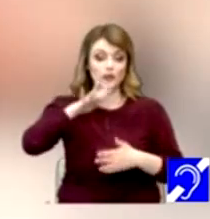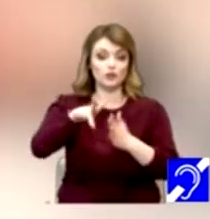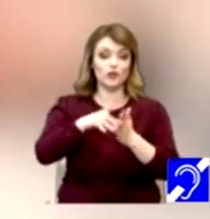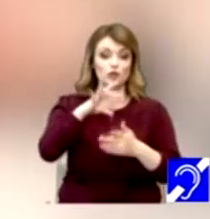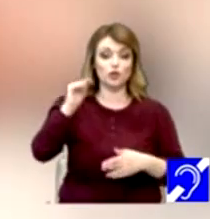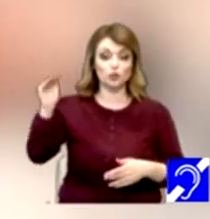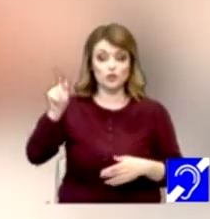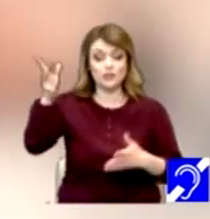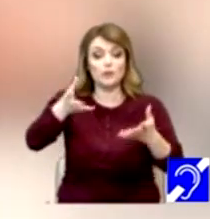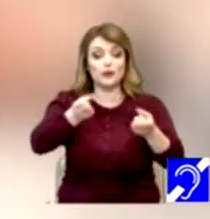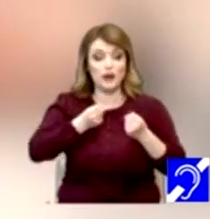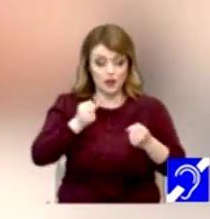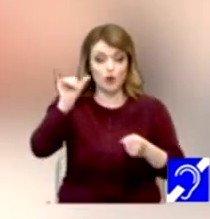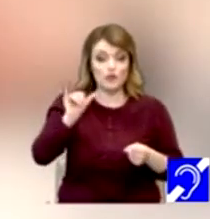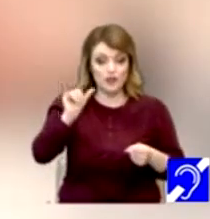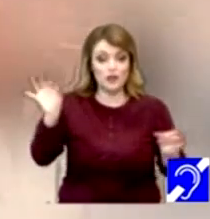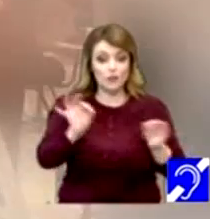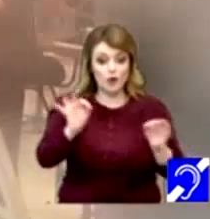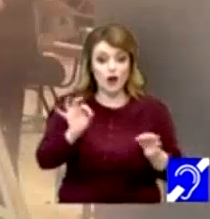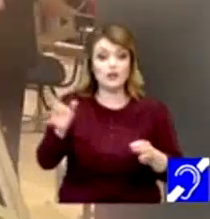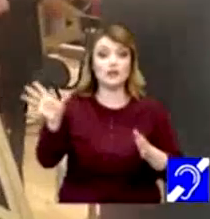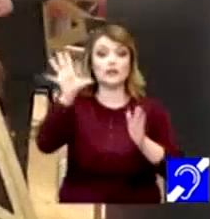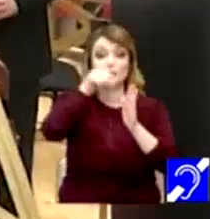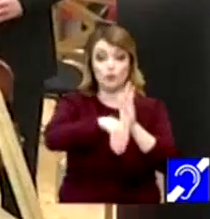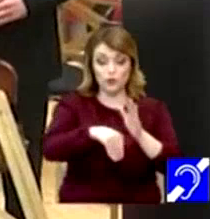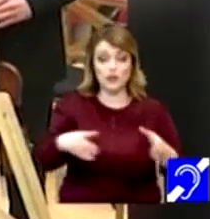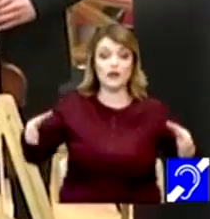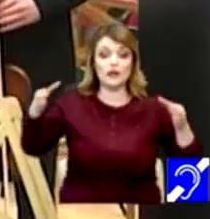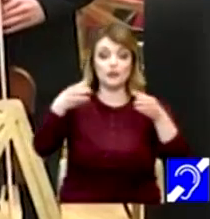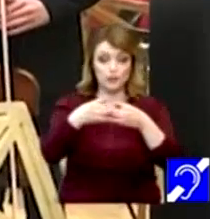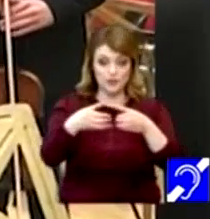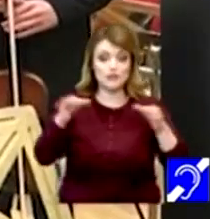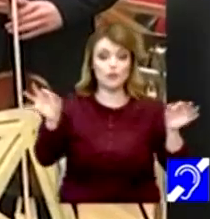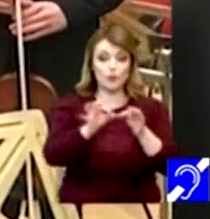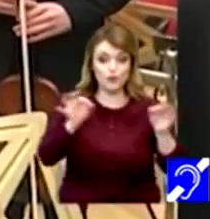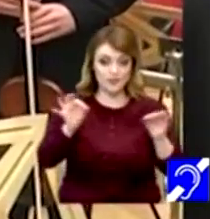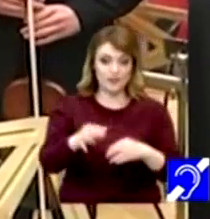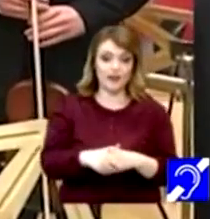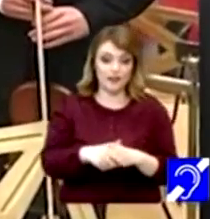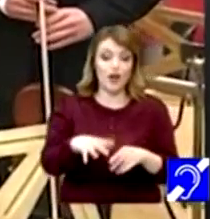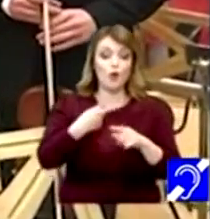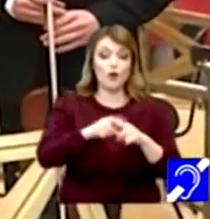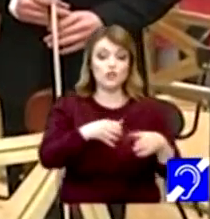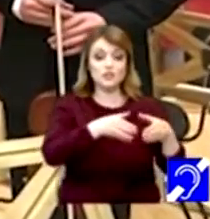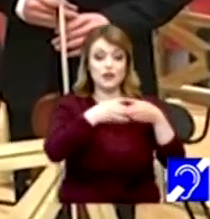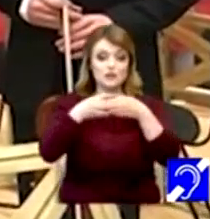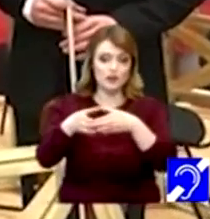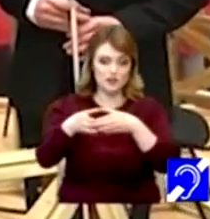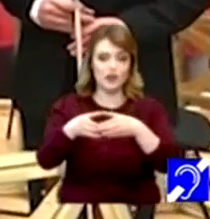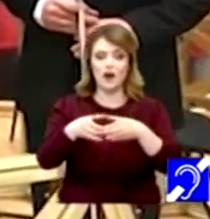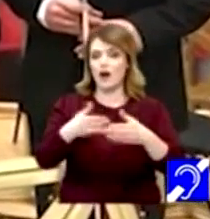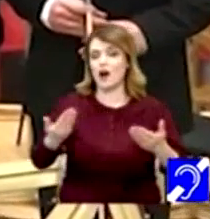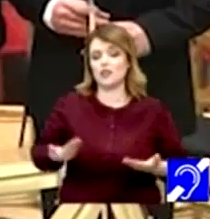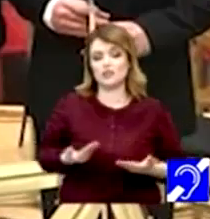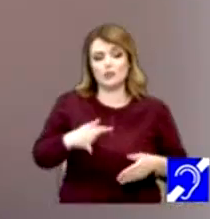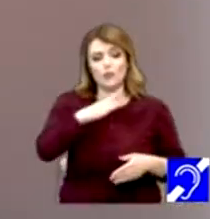la Academia de Muzică Gheorghe Dima. Atunci a devenit membru al Orchestrei Române de Tineret, iar cu acest ansamblu a trăit multe